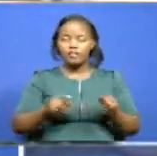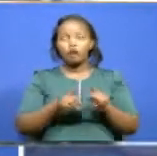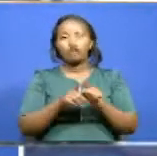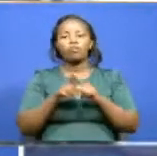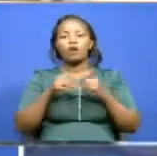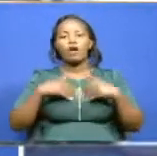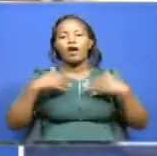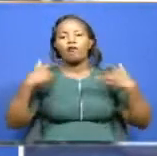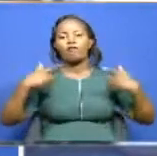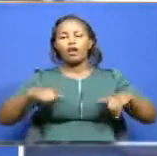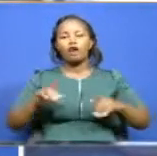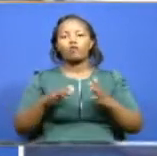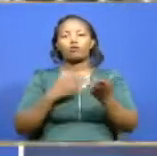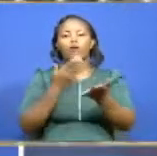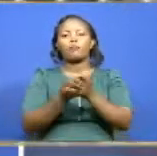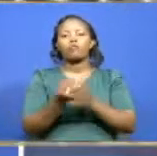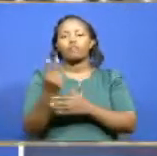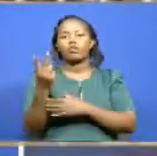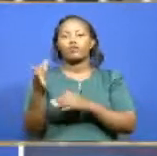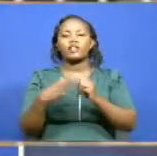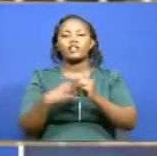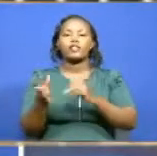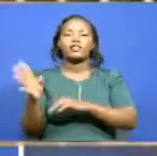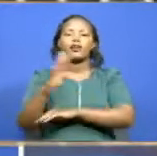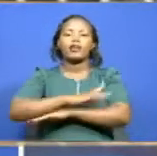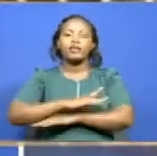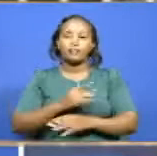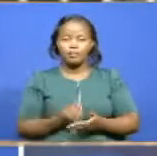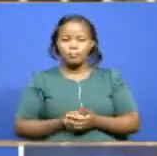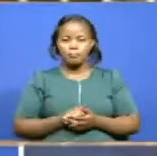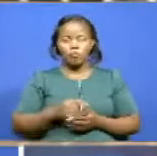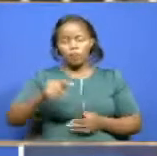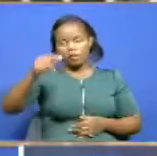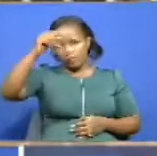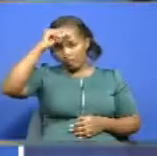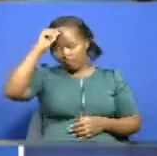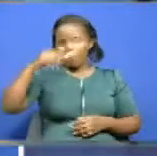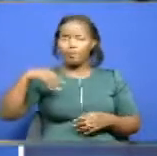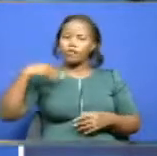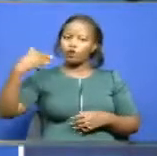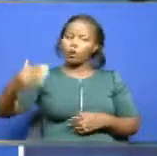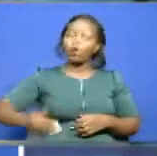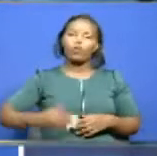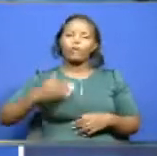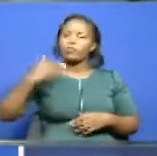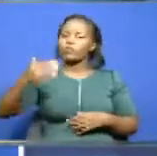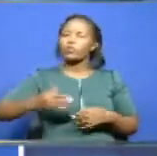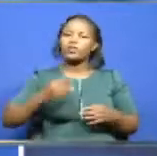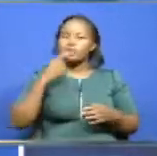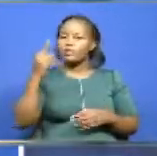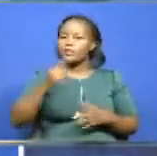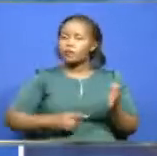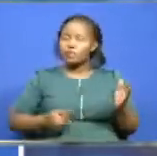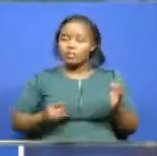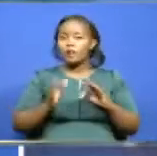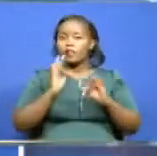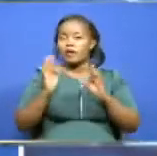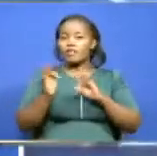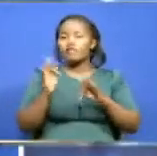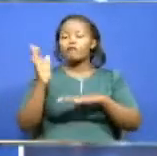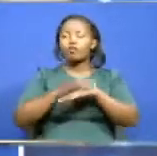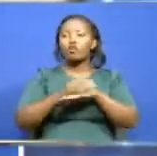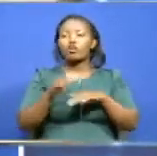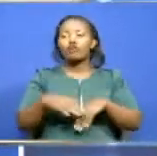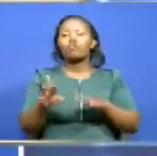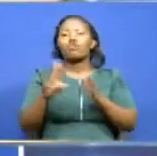appeal of 14 days. Serikali imekuwa ikikariri kuwa hakuna atakayesazwa kwenye utekelezaji wa